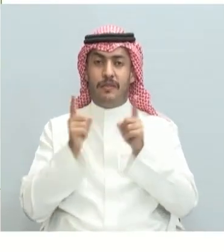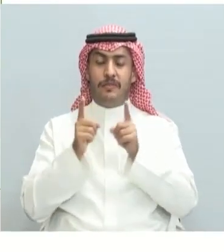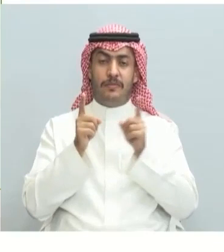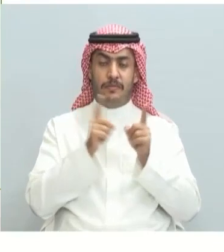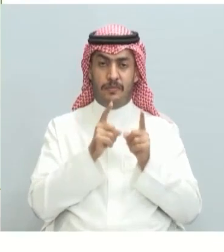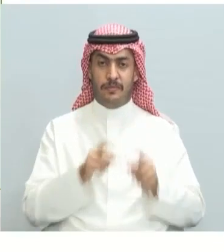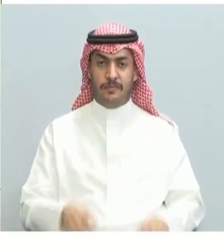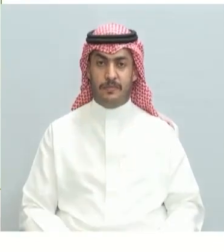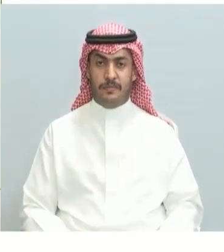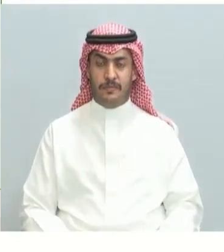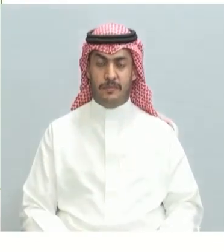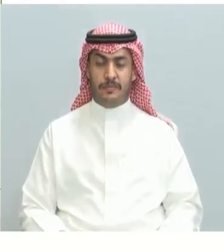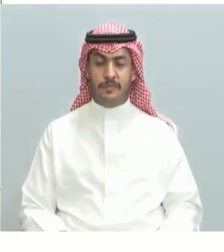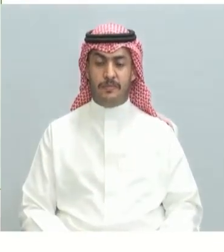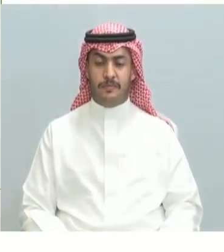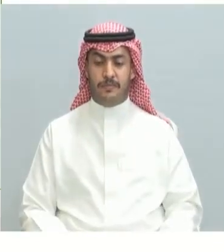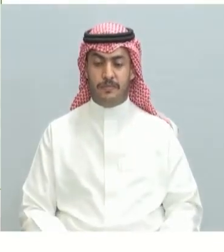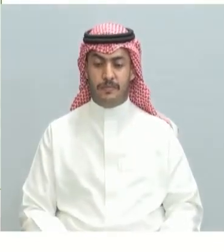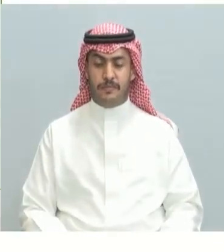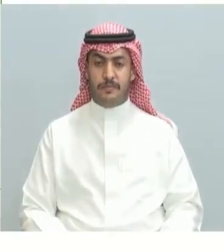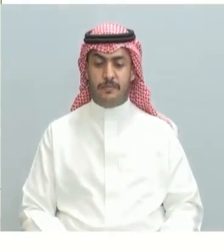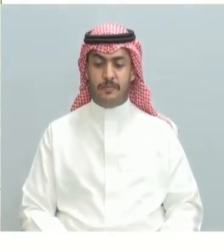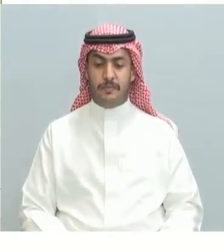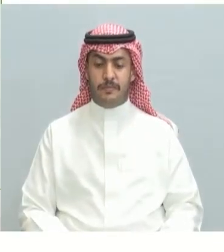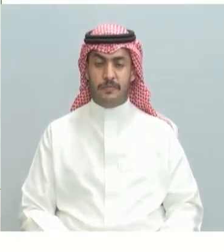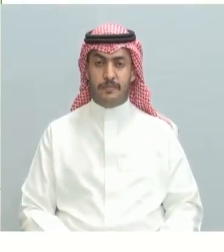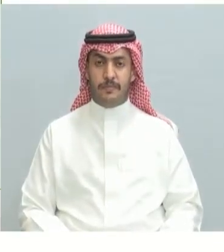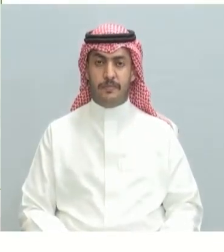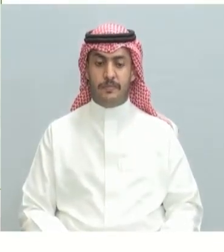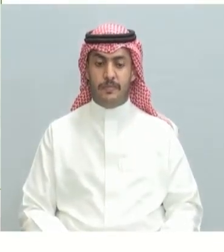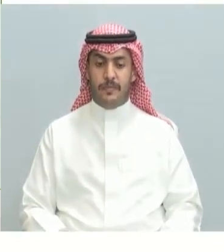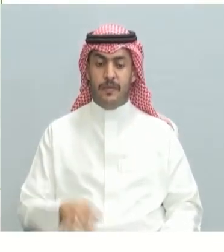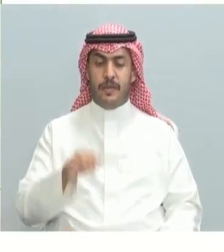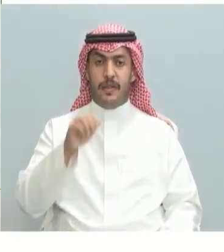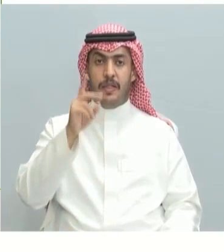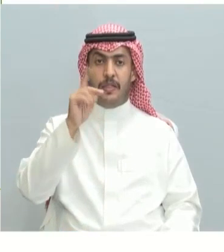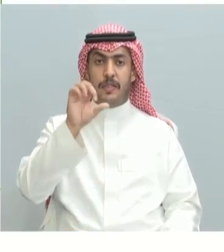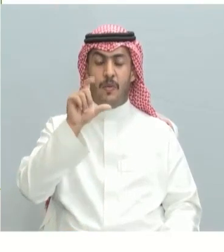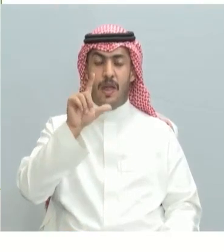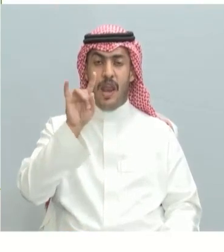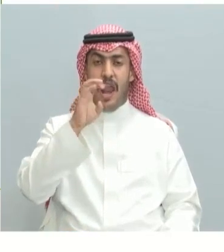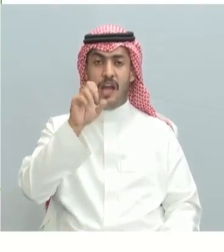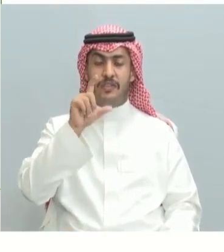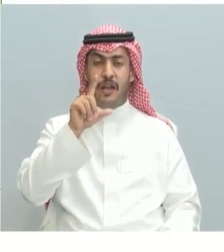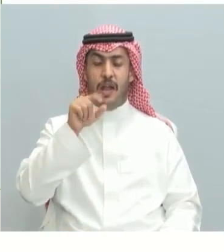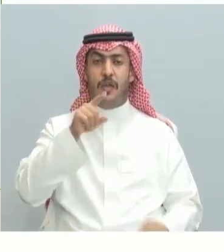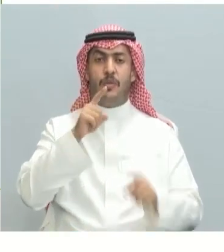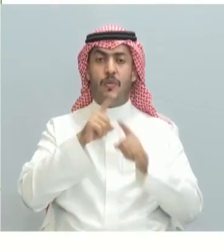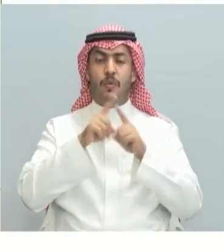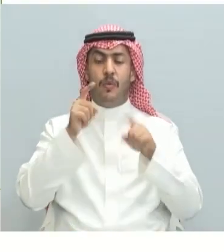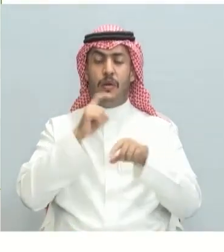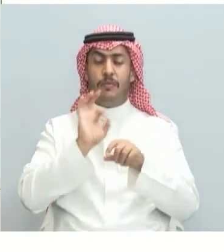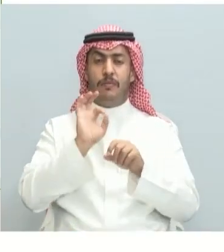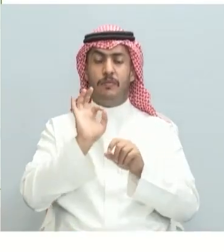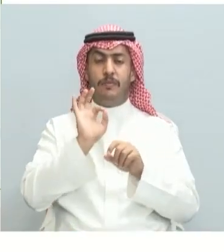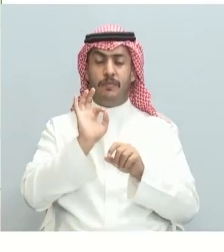الاجل ادوات قصيره الاجل ستكون ادوات قصيره الاجل ستكون مدتها